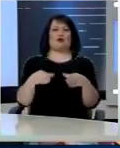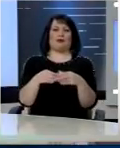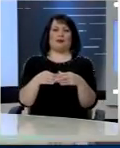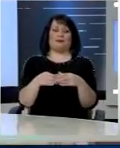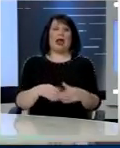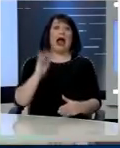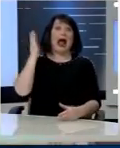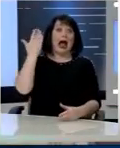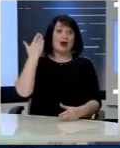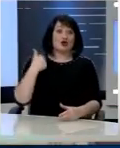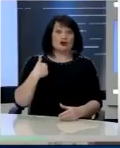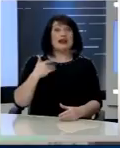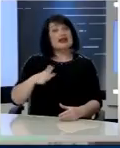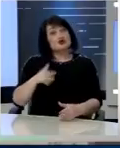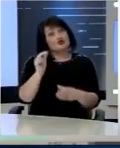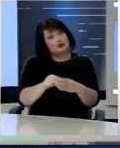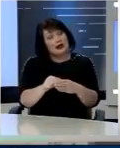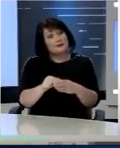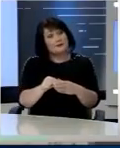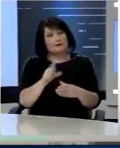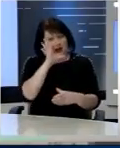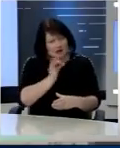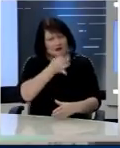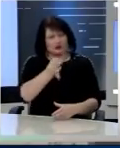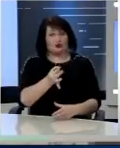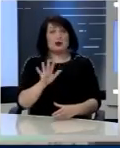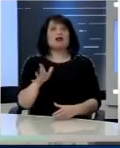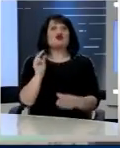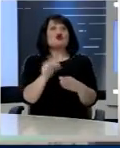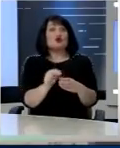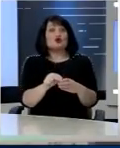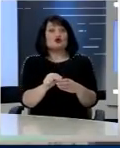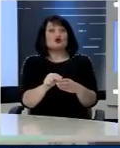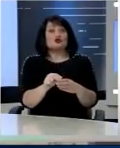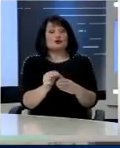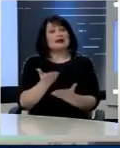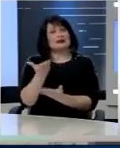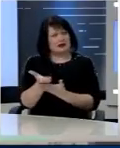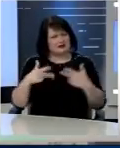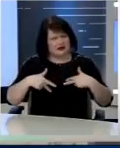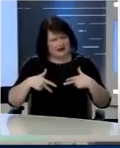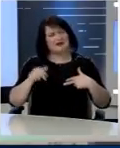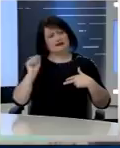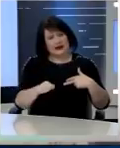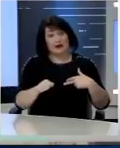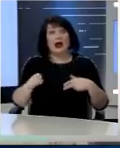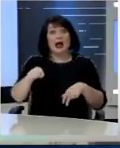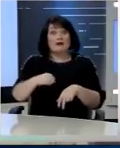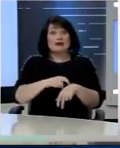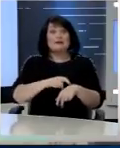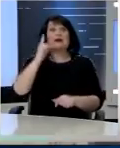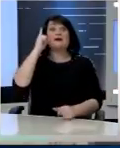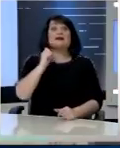Αν ήμουν, πιθανό να ψήφιζα. Είμαι ειλικρινής. Ακολουθώντας την εισήγηση της κυβέρνησης. Αλλά τώρα